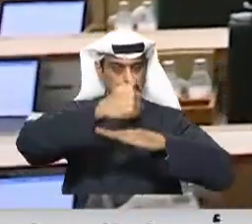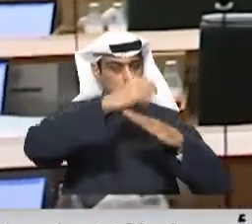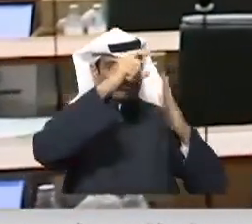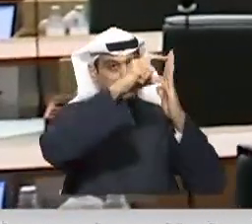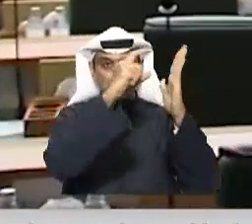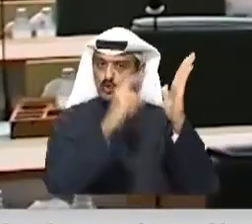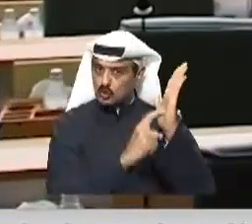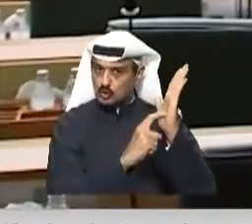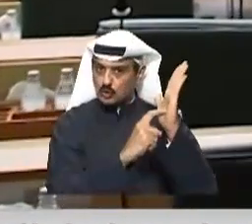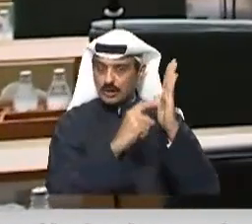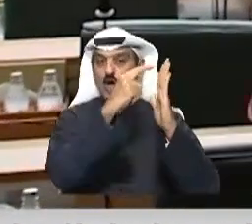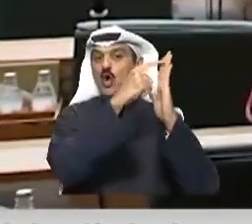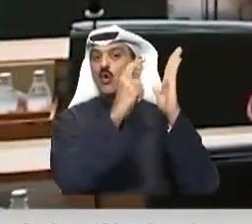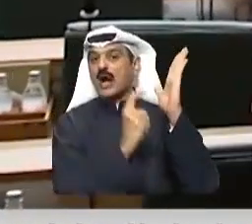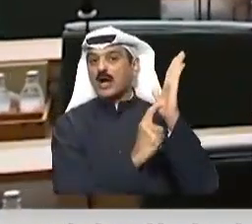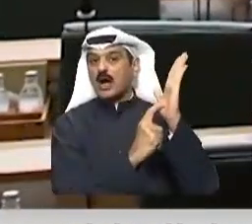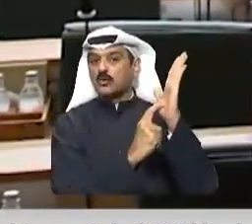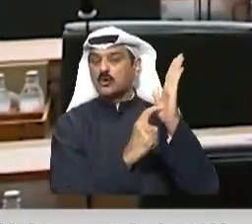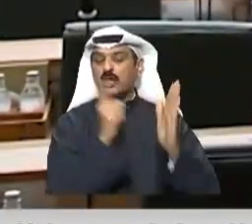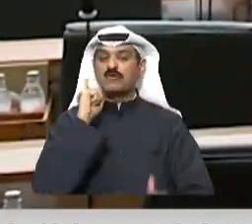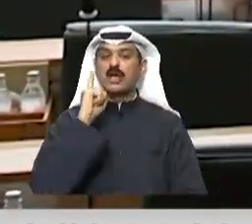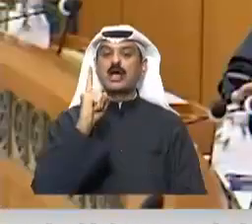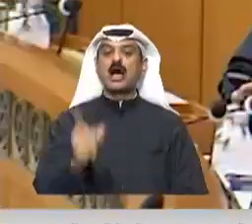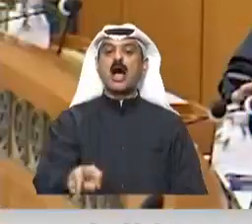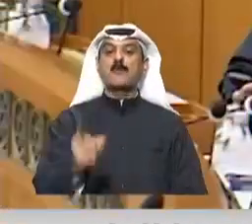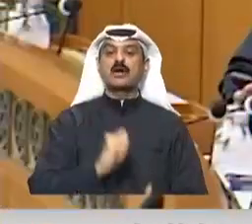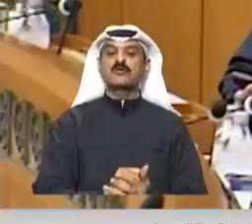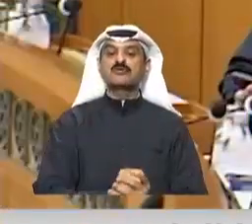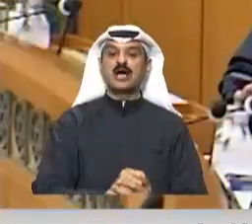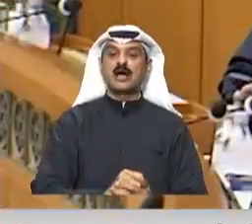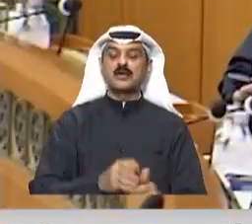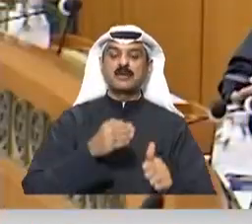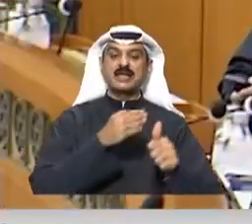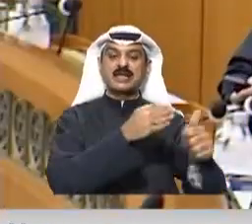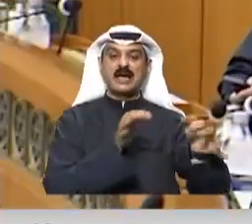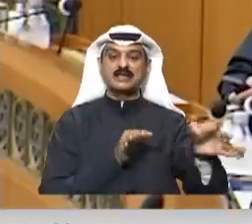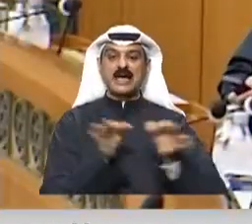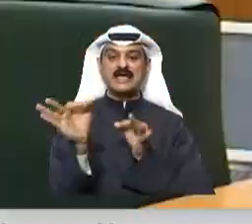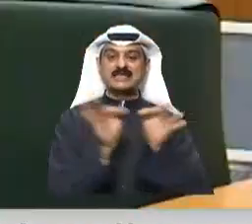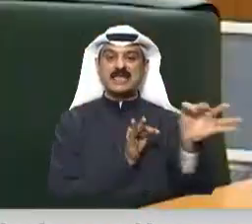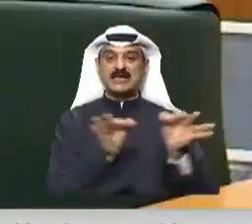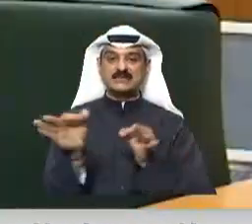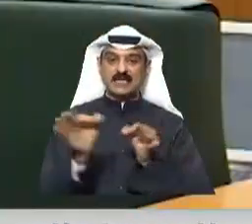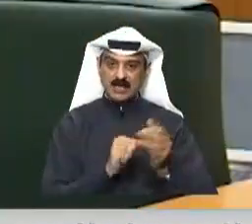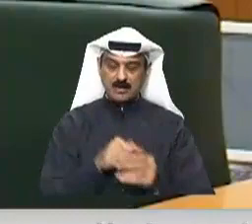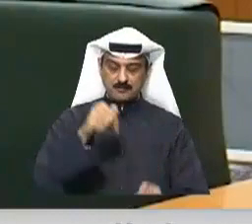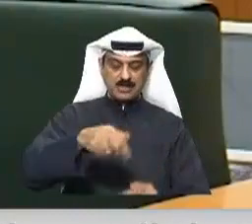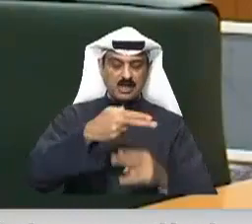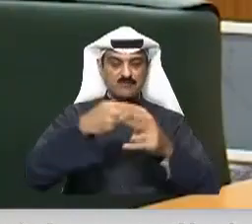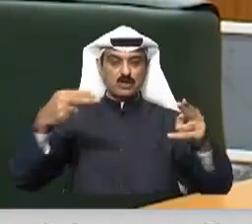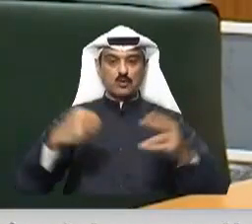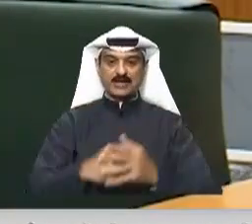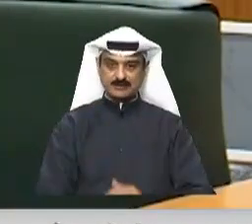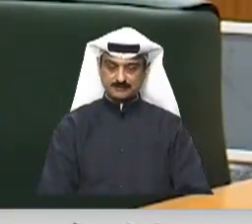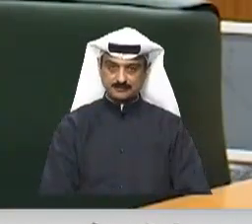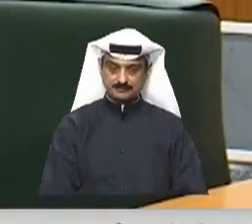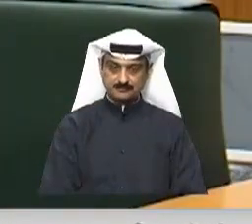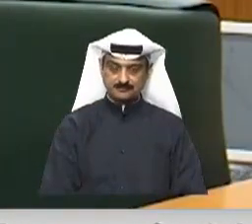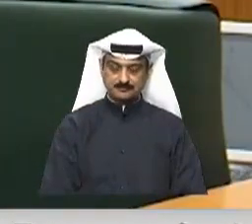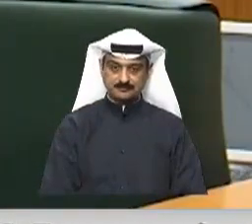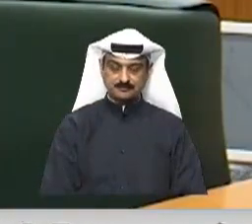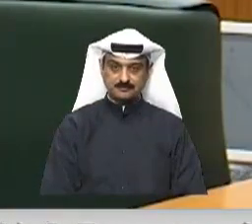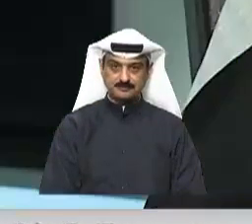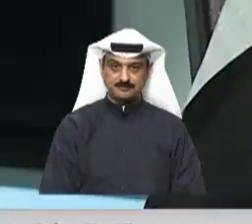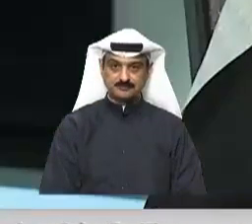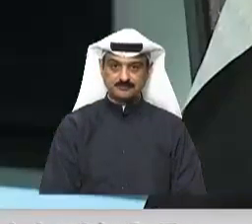والقانونيه بتوجيهات ومباركه من القياده السياسيه في دوله الكويت الان